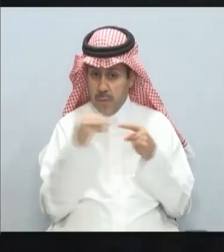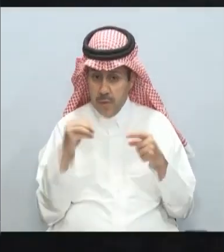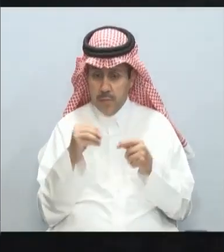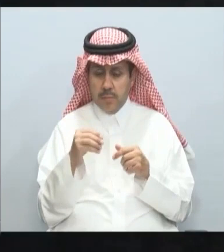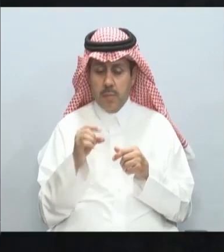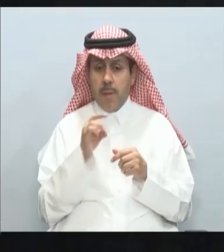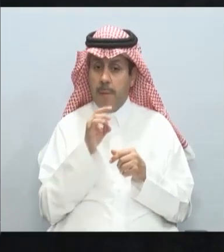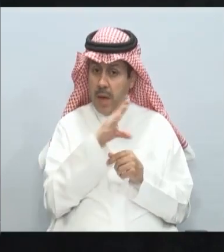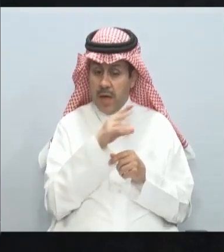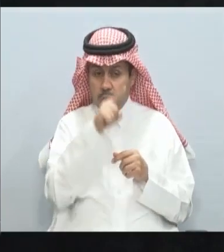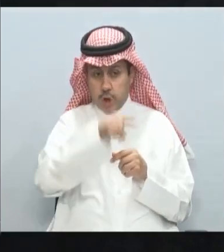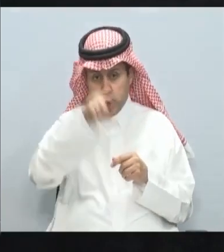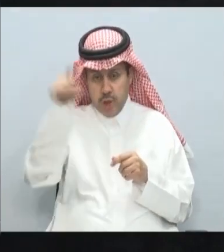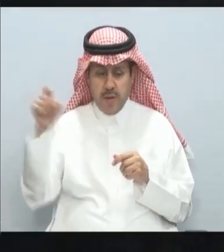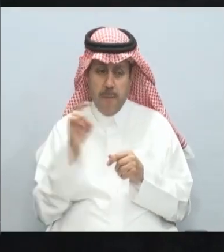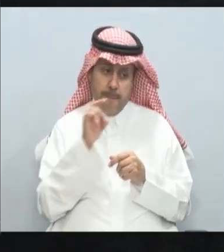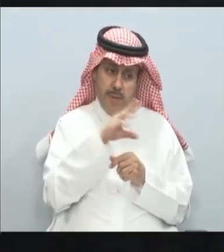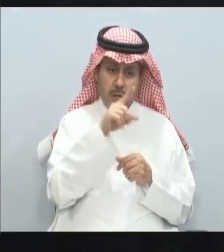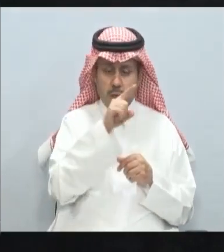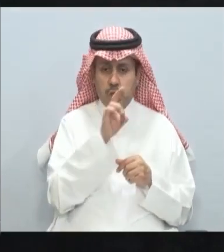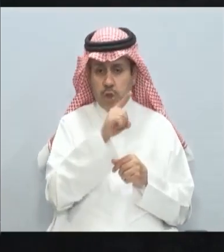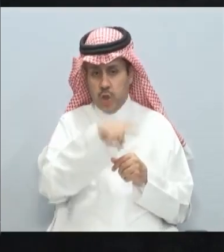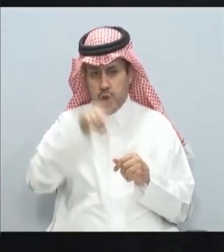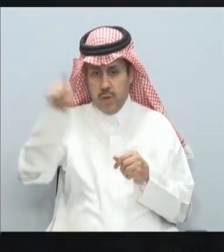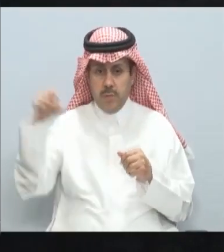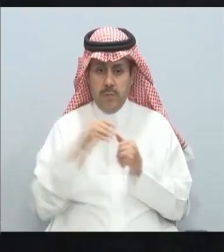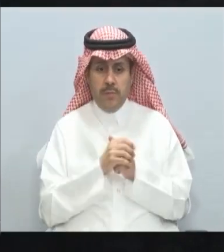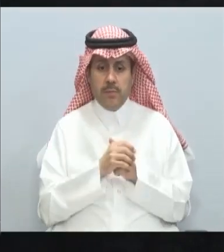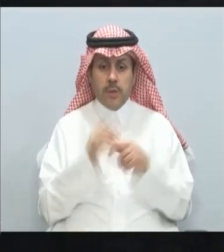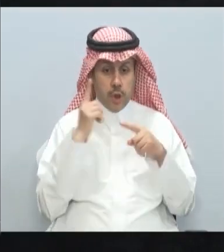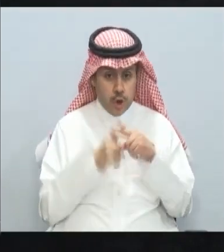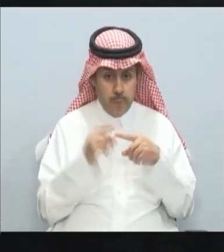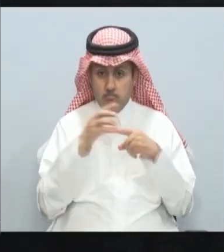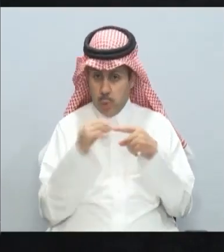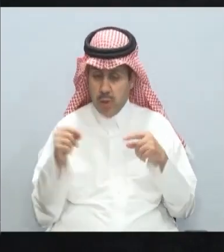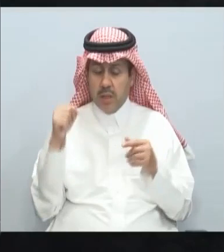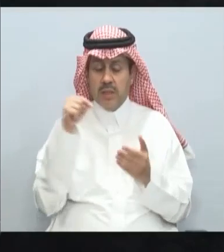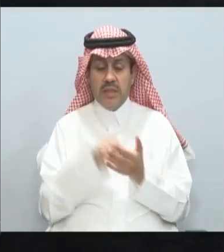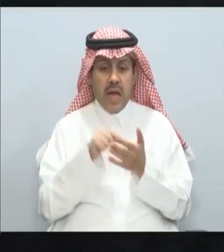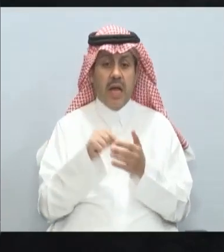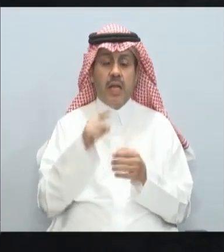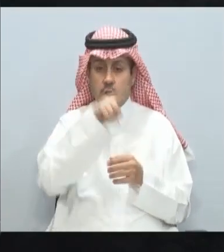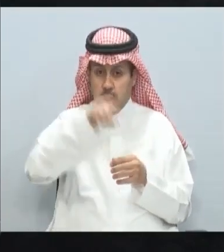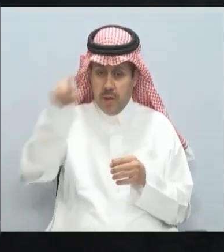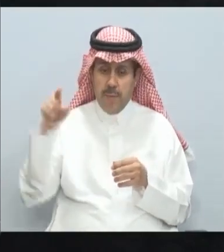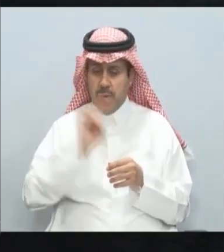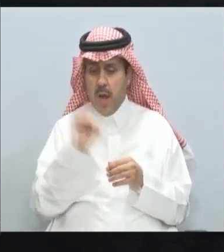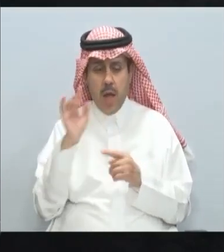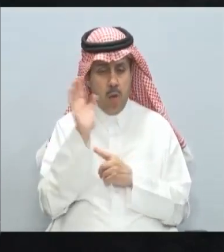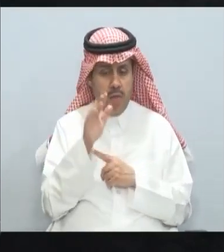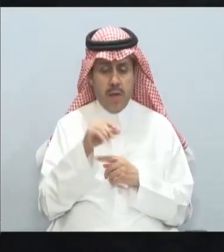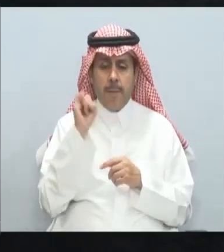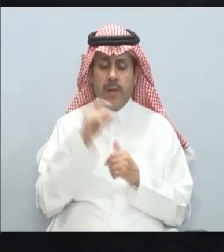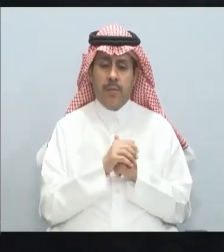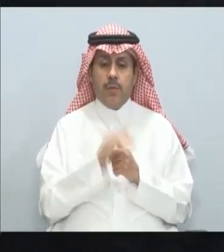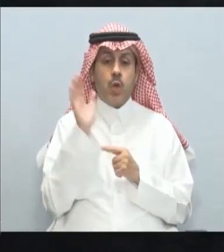خارج الجذر ليس داخل الجذر الجمع او الطرح داخل الجذر لا يؤثر في المدى يؤثر